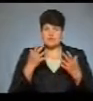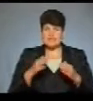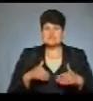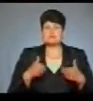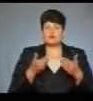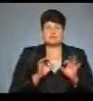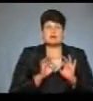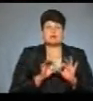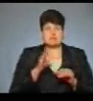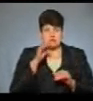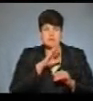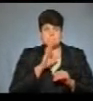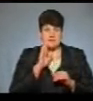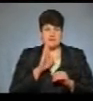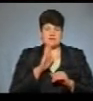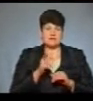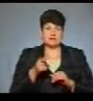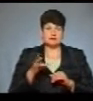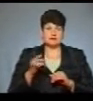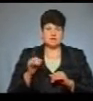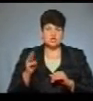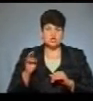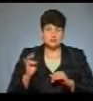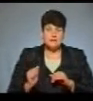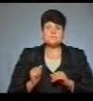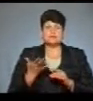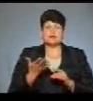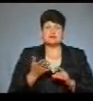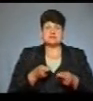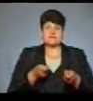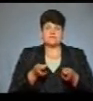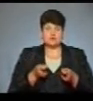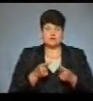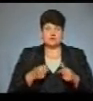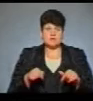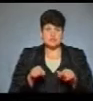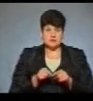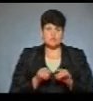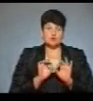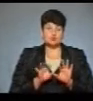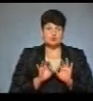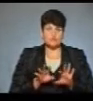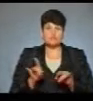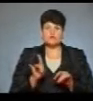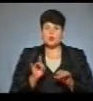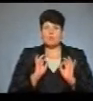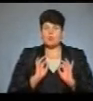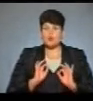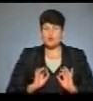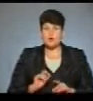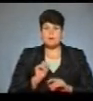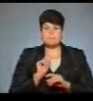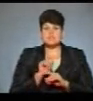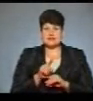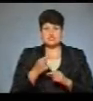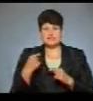за поясненням батьки Віталія Гнатишина, завідувач відділу прийому громадян Юрій Гавіловський розповів, що прокурора призначили